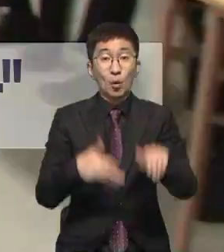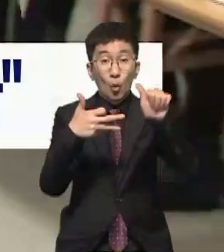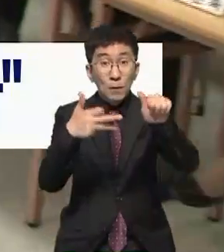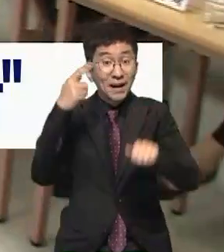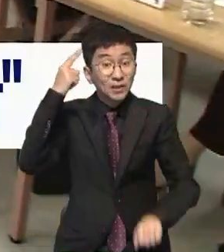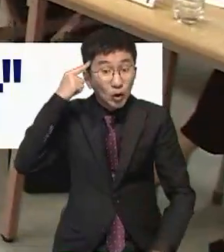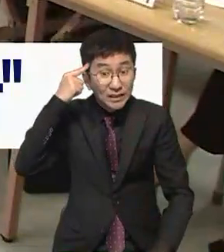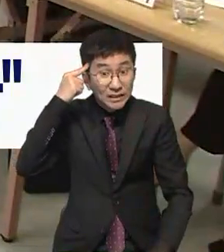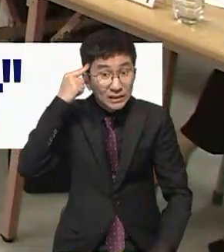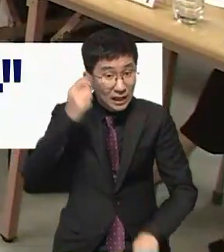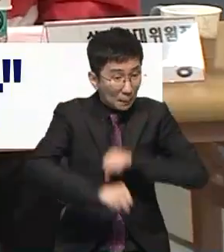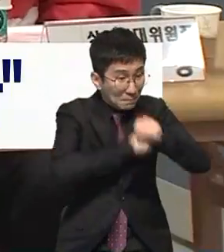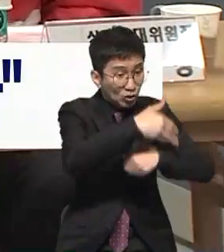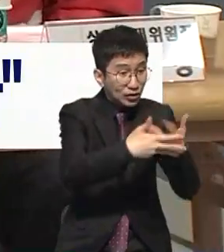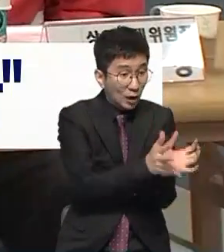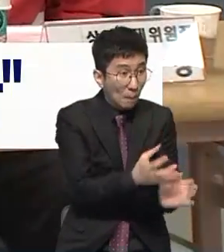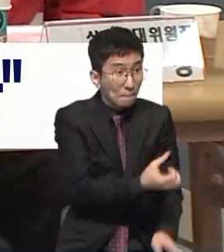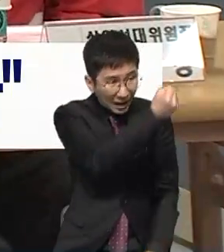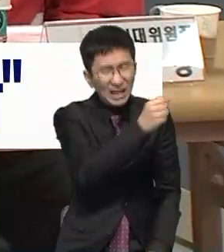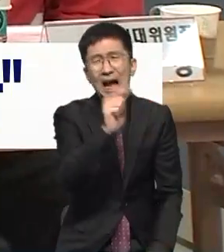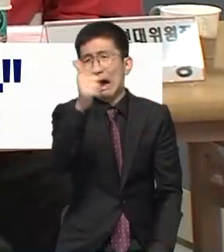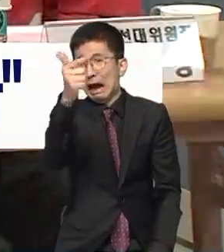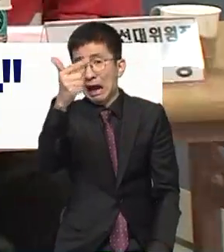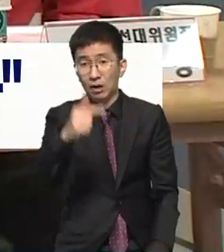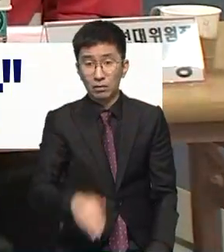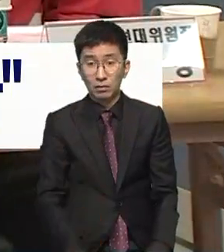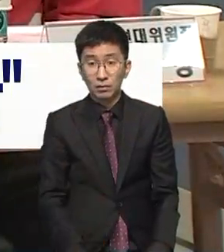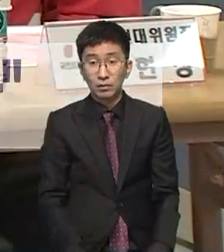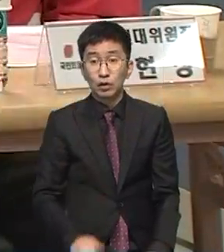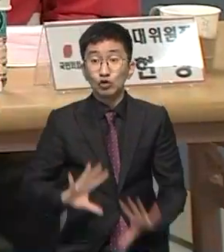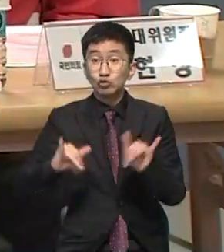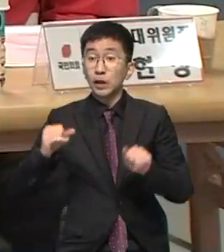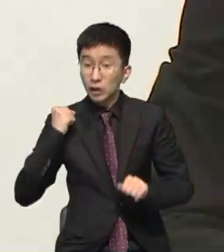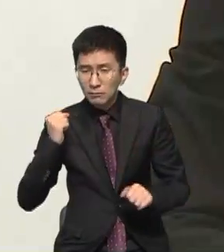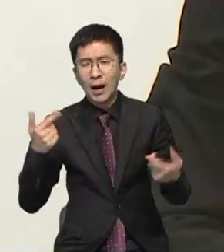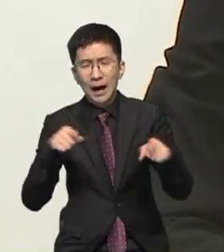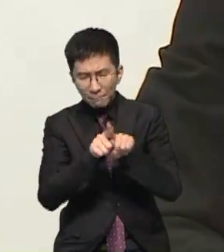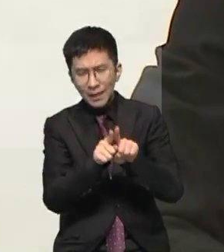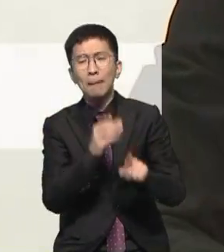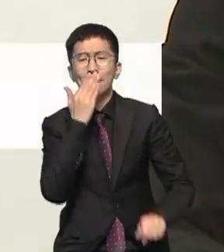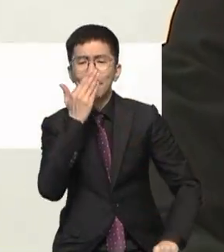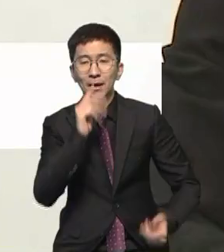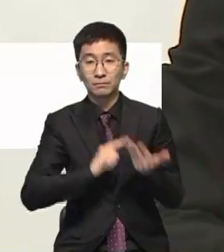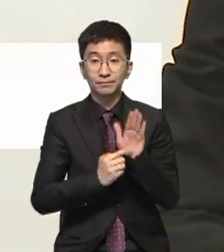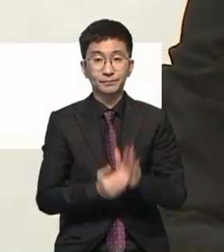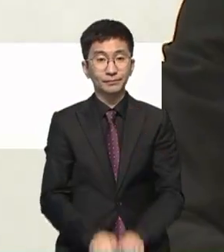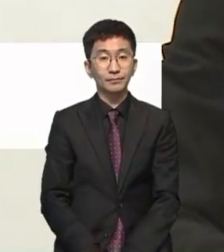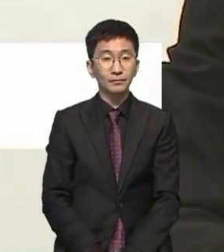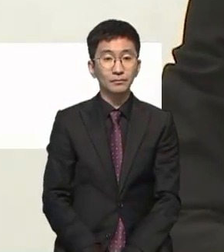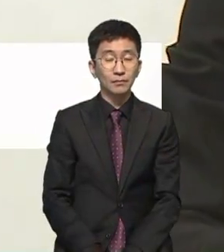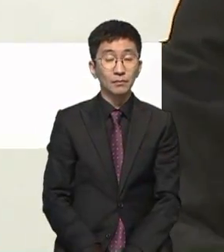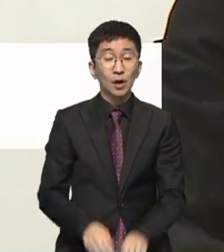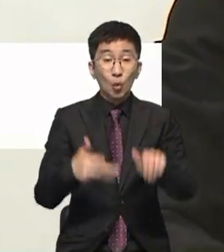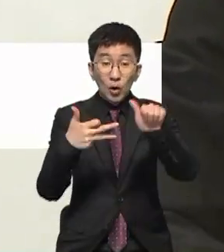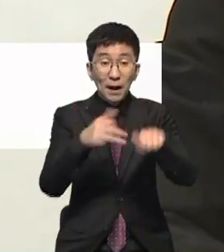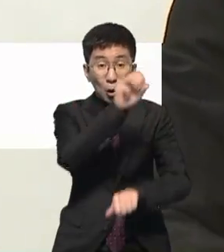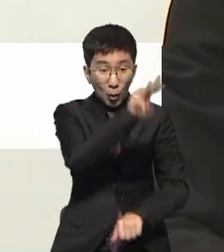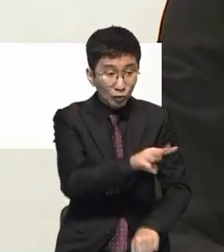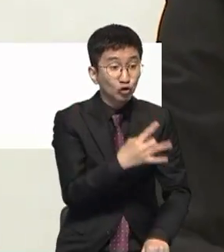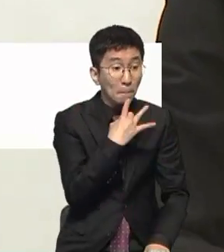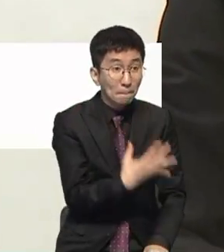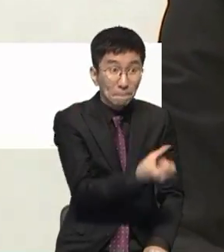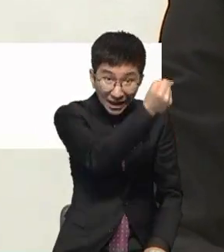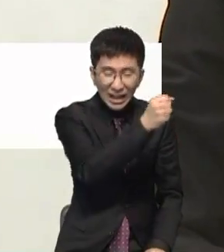정신은 특정 정당의 전유물이 아니라며 외연 확장에 공을 들였습니다. 5.18은 광주만의 것도 아니고 특정